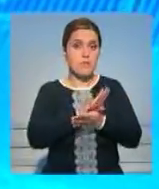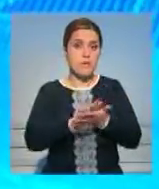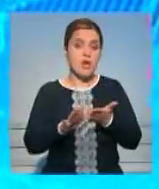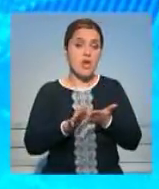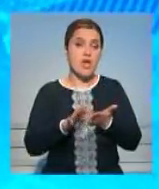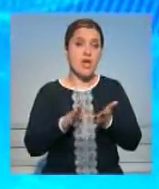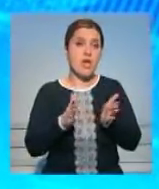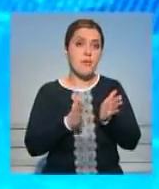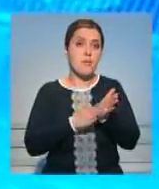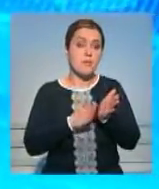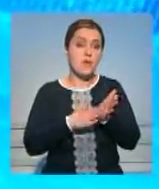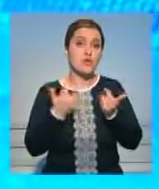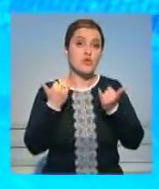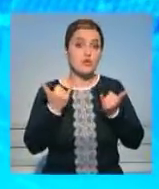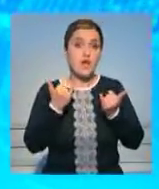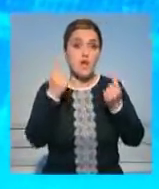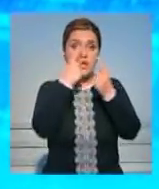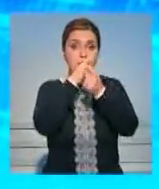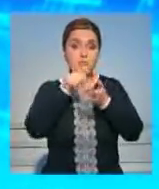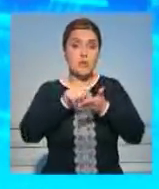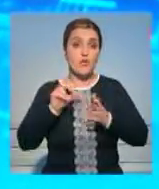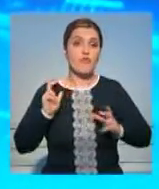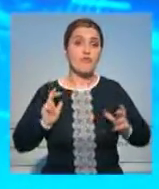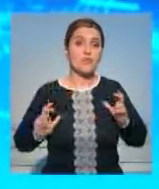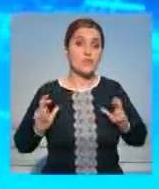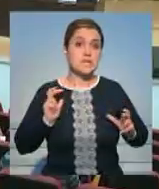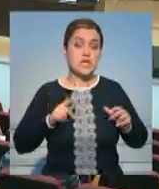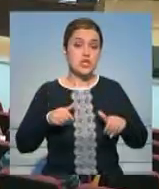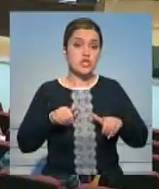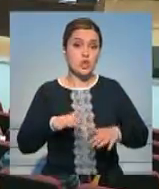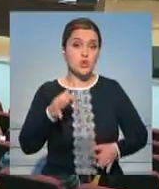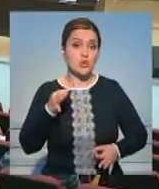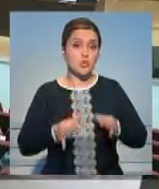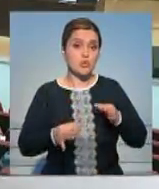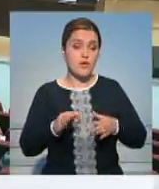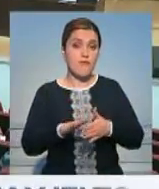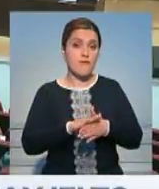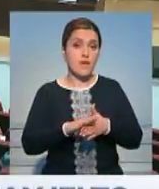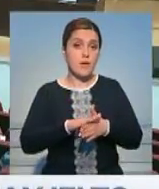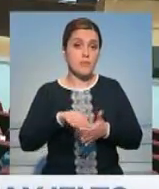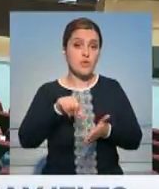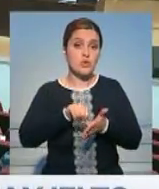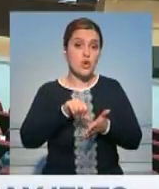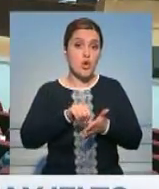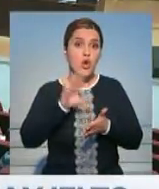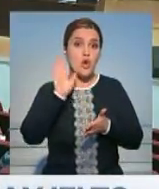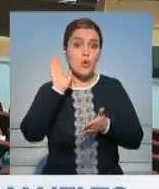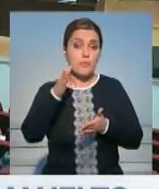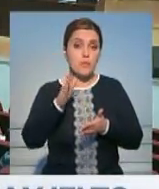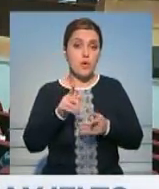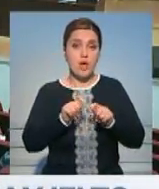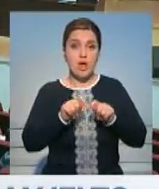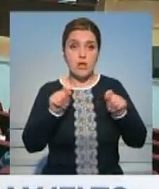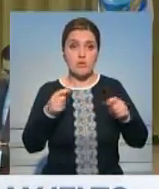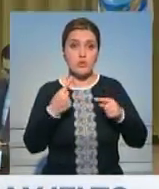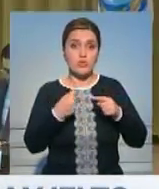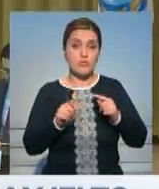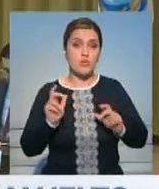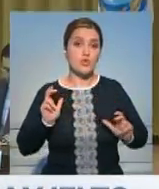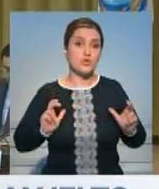Об этом во время пресс-конференции сообщили представители вуза. После вынесения решения суда фамилии фигурантов будут доступны и другим